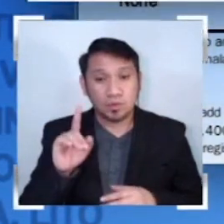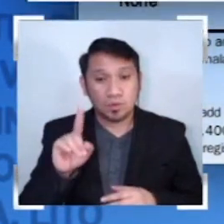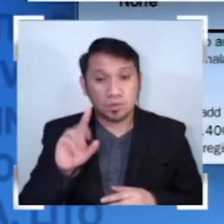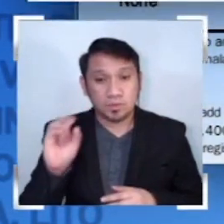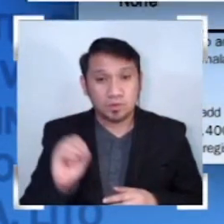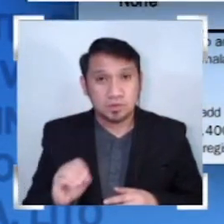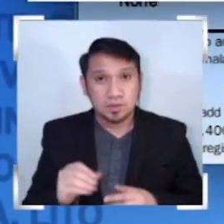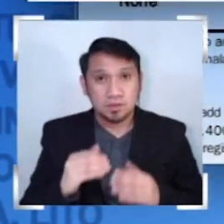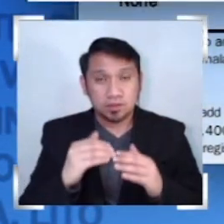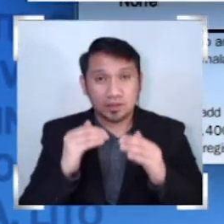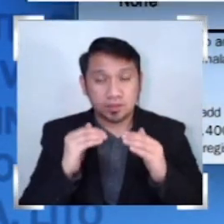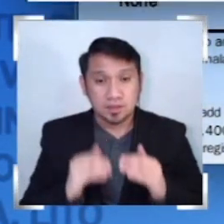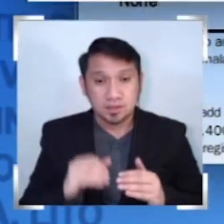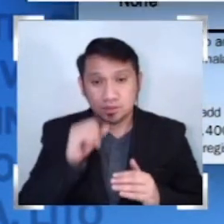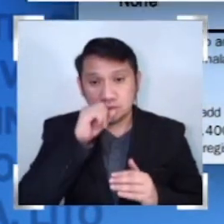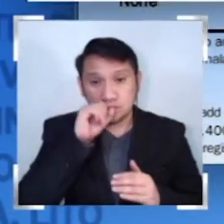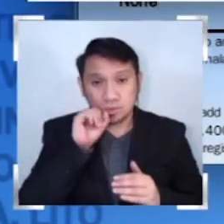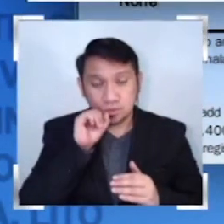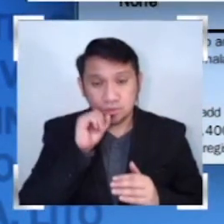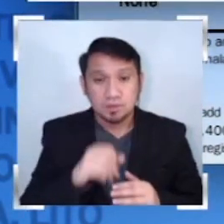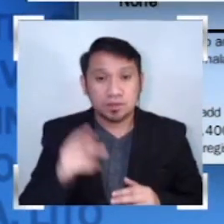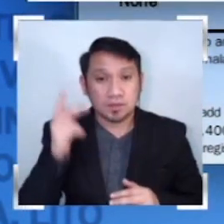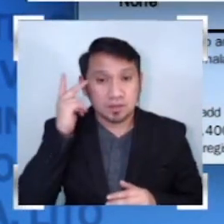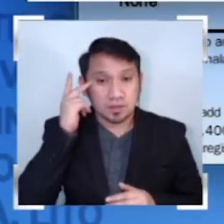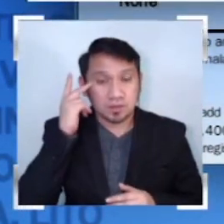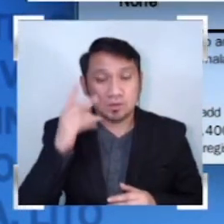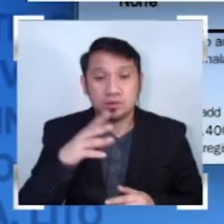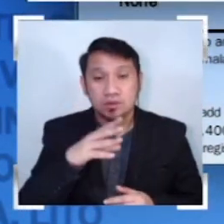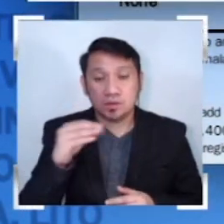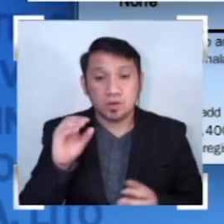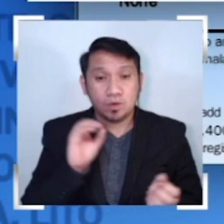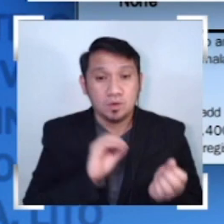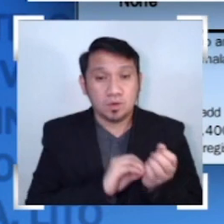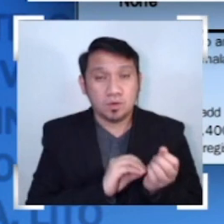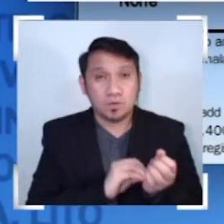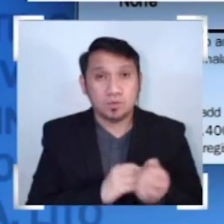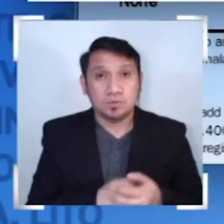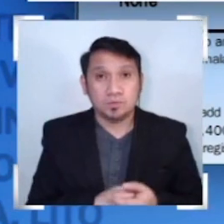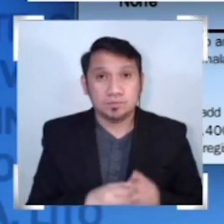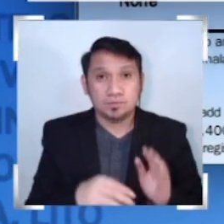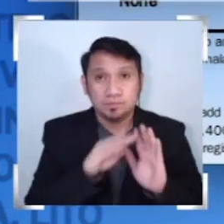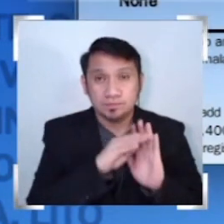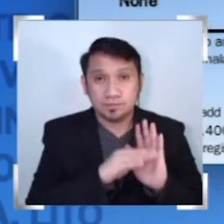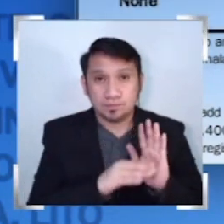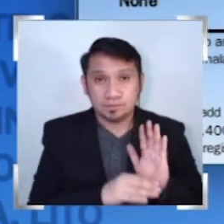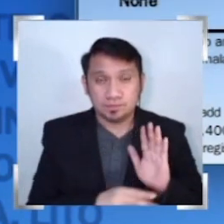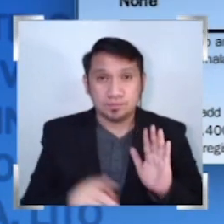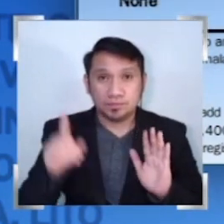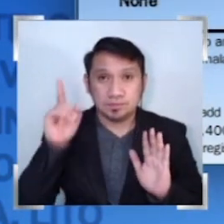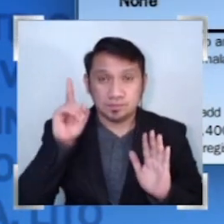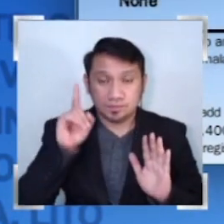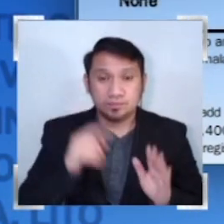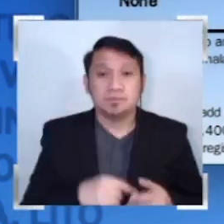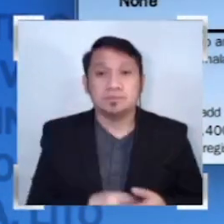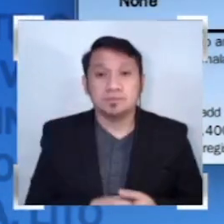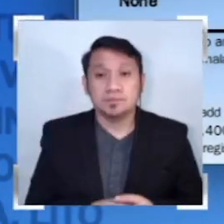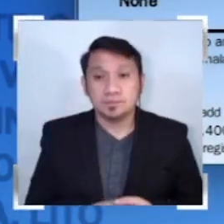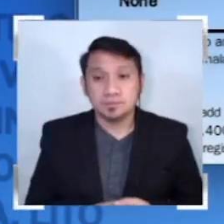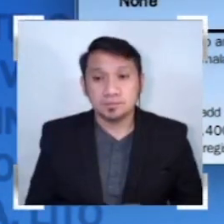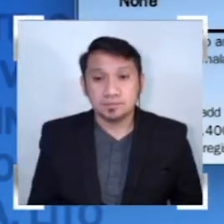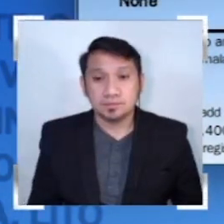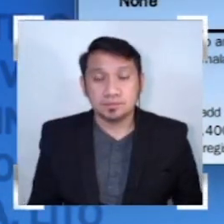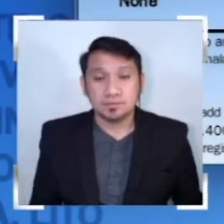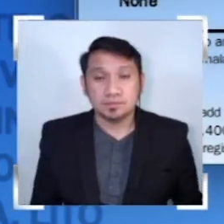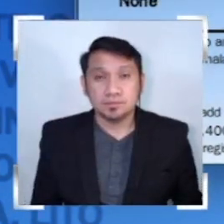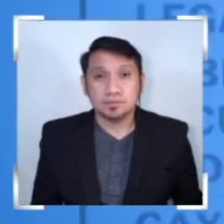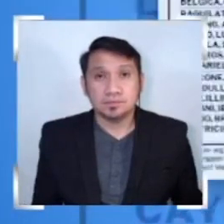President Tito Soto, Senador Kiko Pangilinan, Dr. Willie Ong, House Deputy Speaker Lito Atienza, Manny Lopez, Walden Bello at